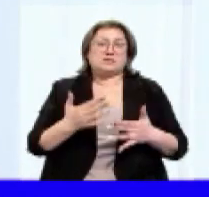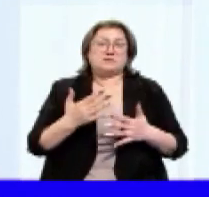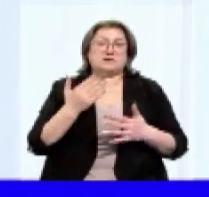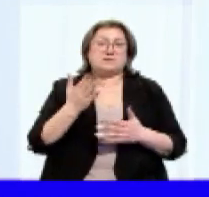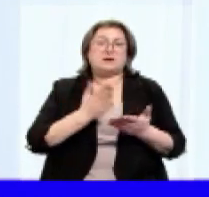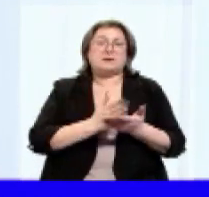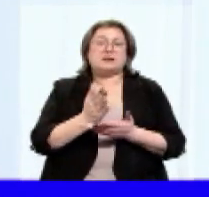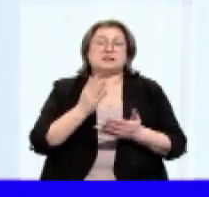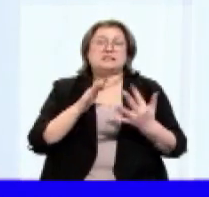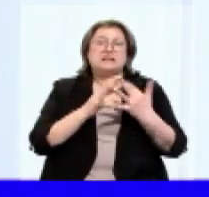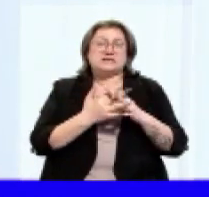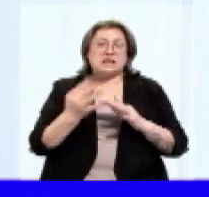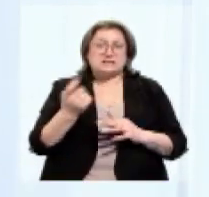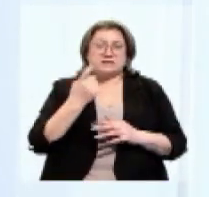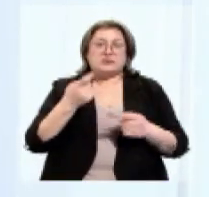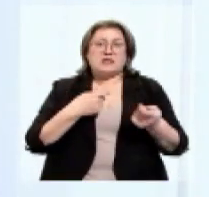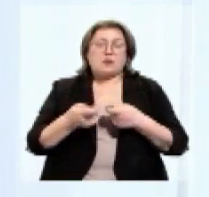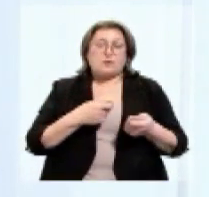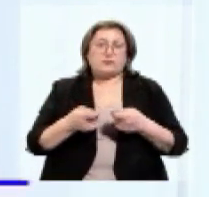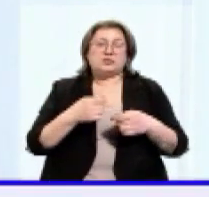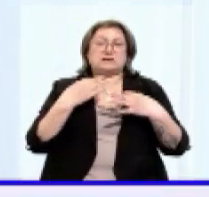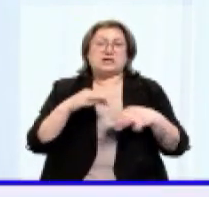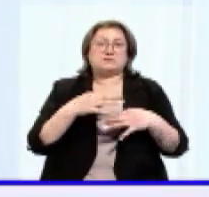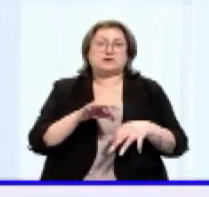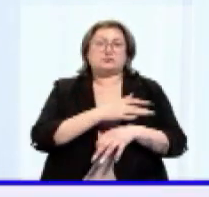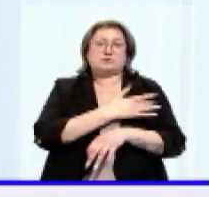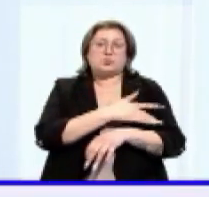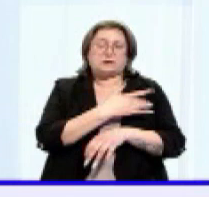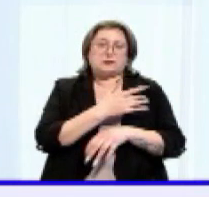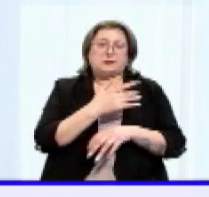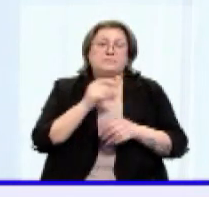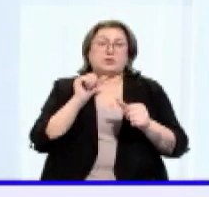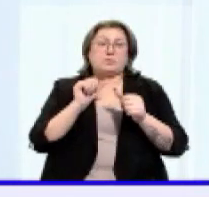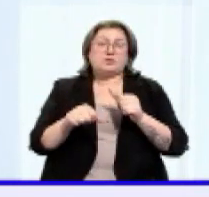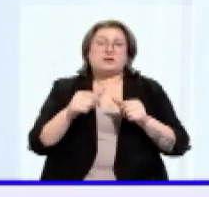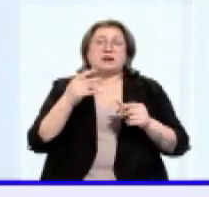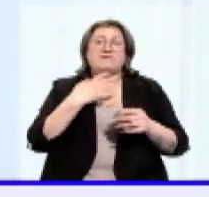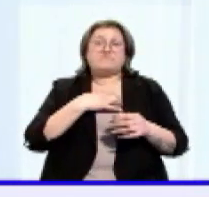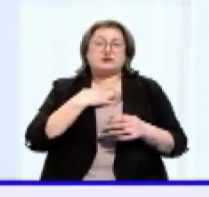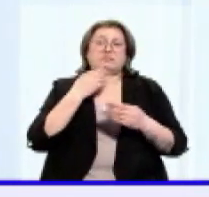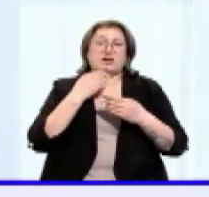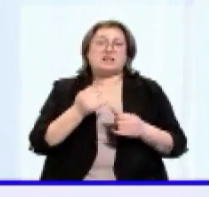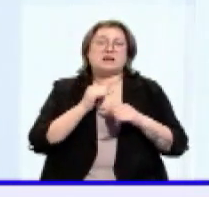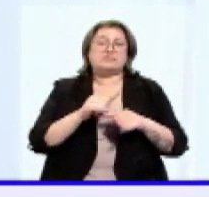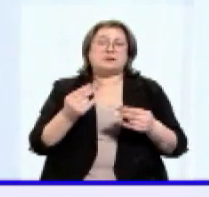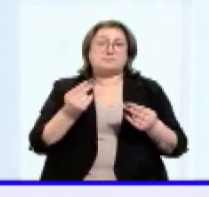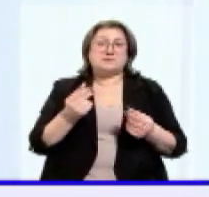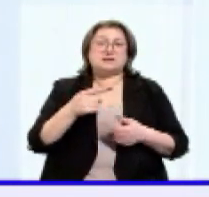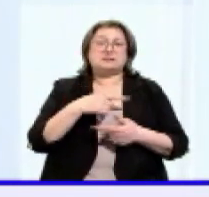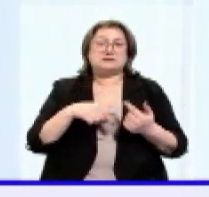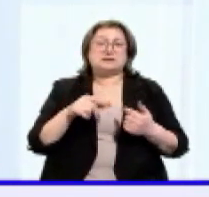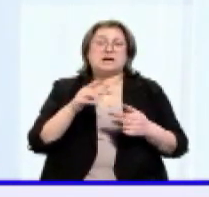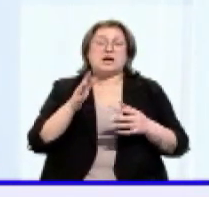востребованными ими отраслями стали сельское хозяйство, торговля, транспортные услуги. Кроме того, немаловажное влияние на развитие бизнеса региона